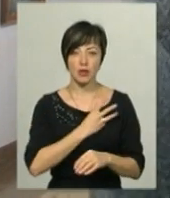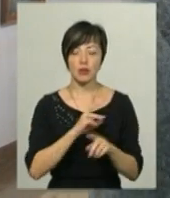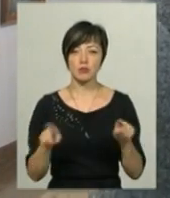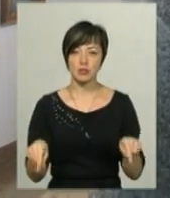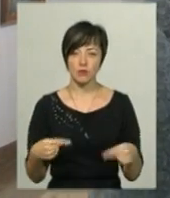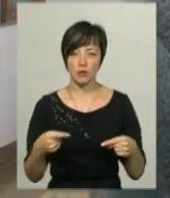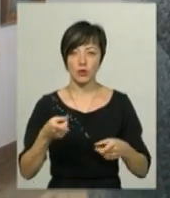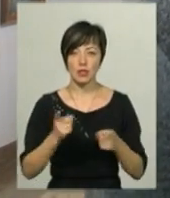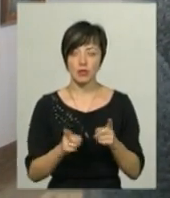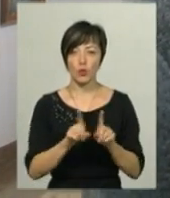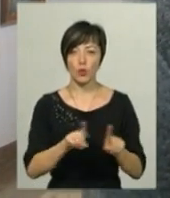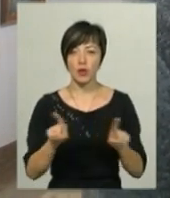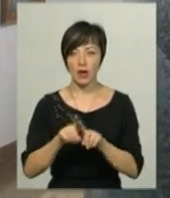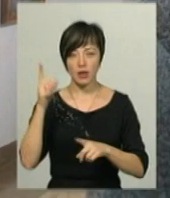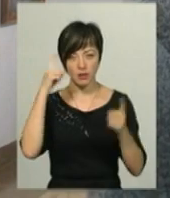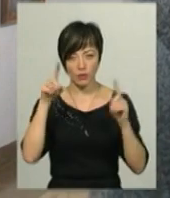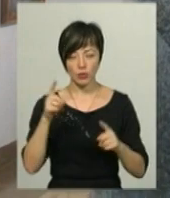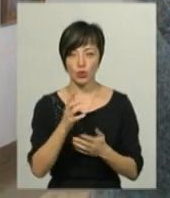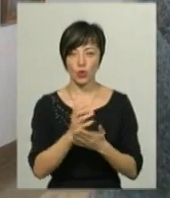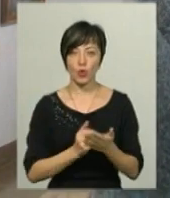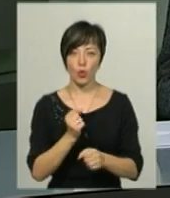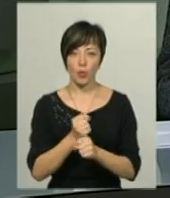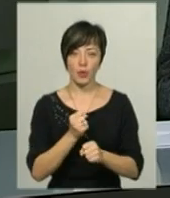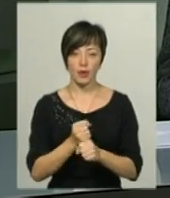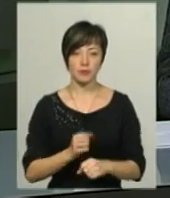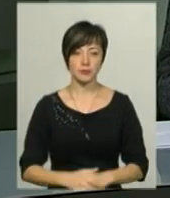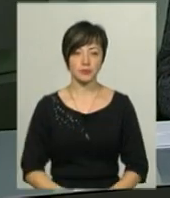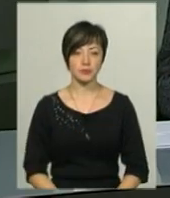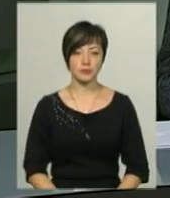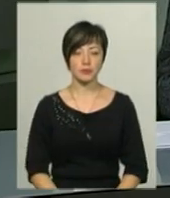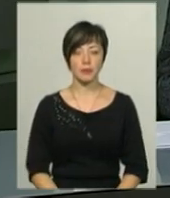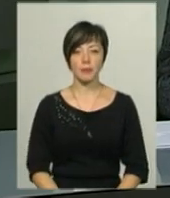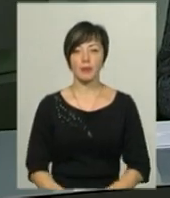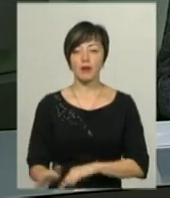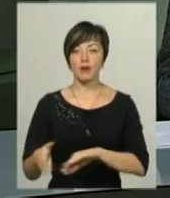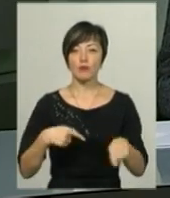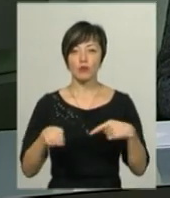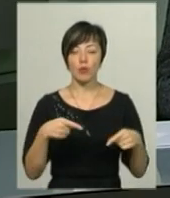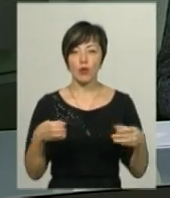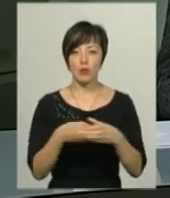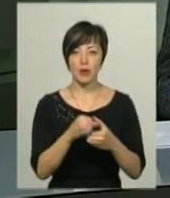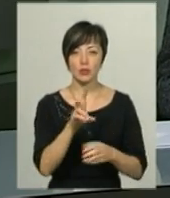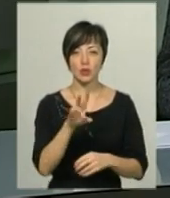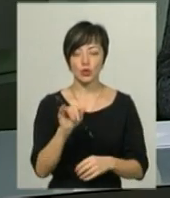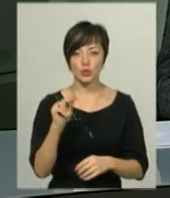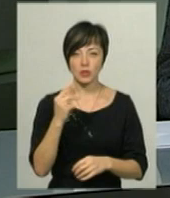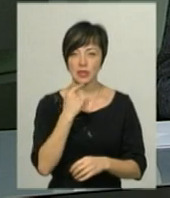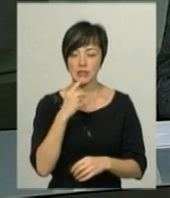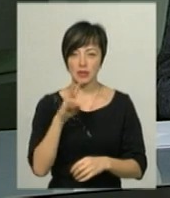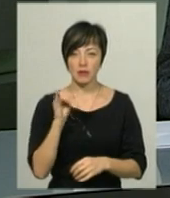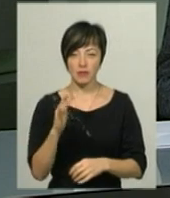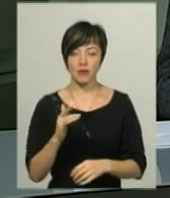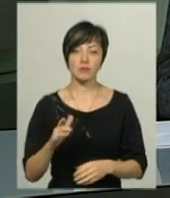охотою створюють дійсно унікальні творчі доробки. Футбольна команда «Случ» з Красилова цього року